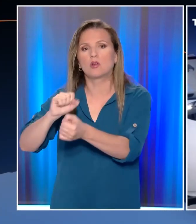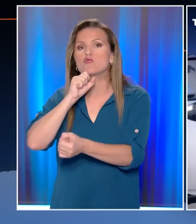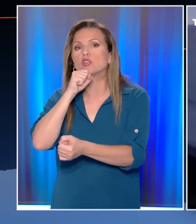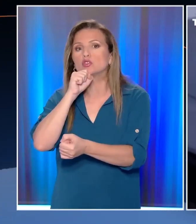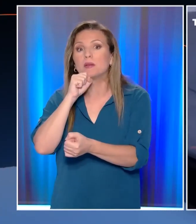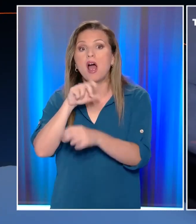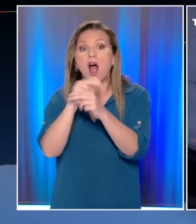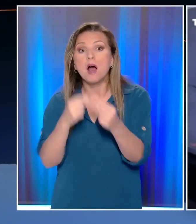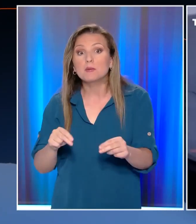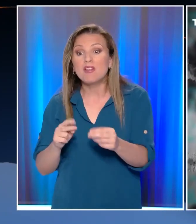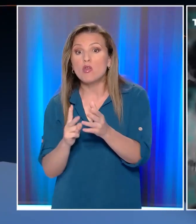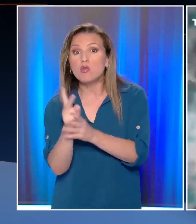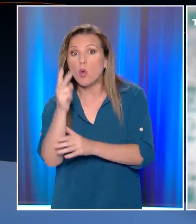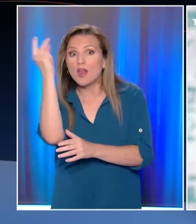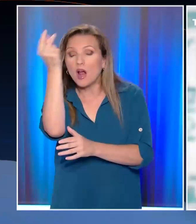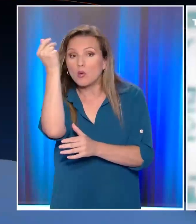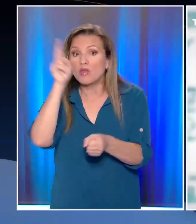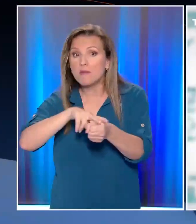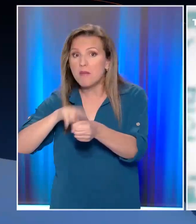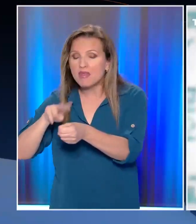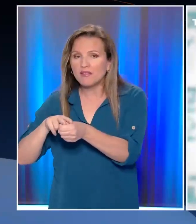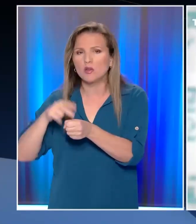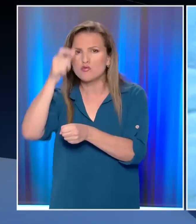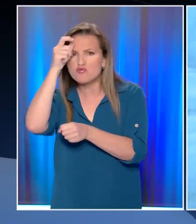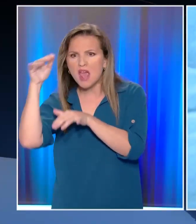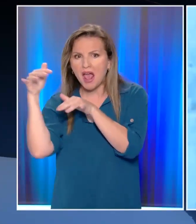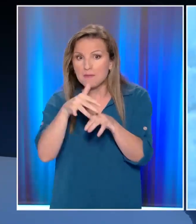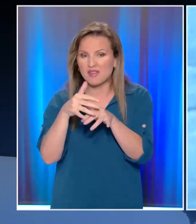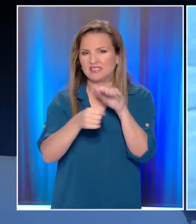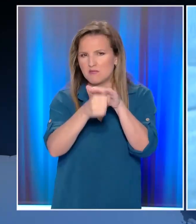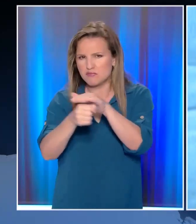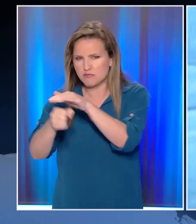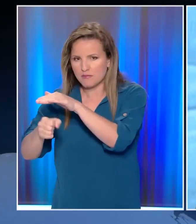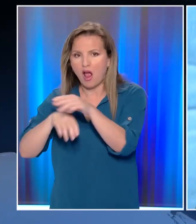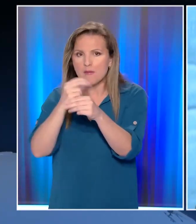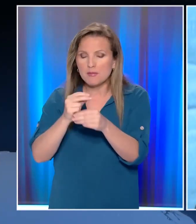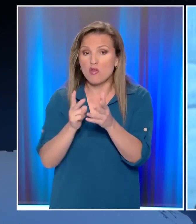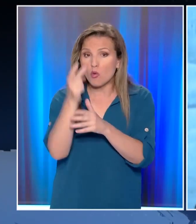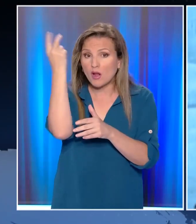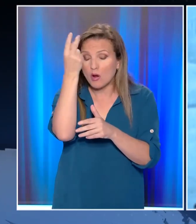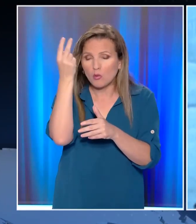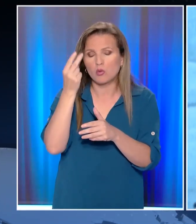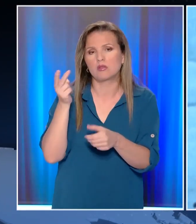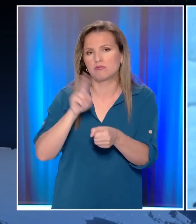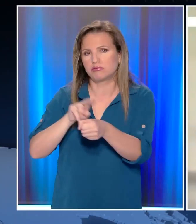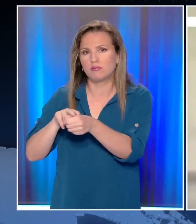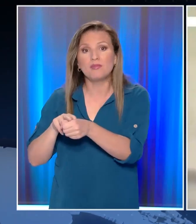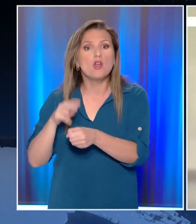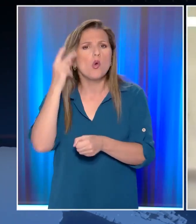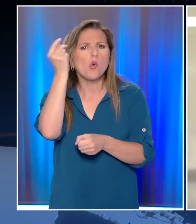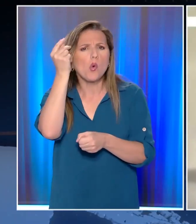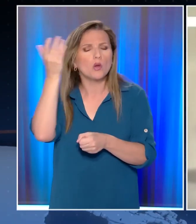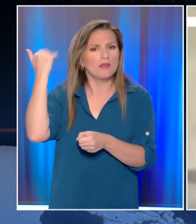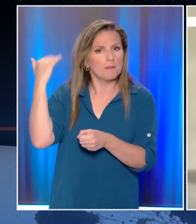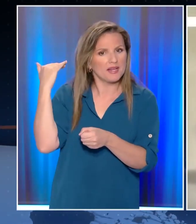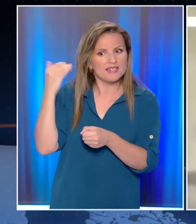Κούρδοι σκοτώθηκαν στους βομβαρδισμούς που εξαπέλυσε η Άγκυρα ως αντίπεινα για την τρομοκρατική επίθεση στην Κωνσταντινούπολη, παρά το γεγονός ότι από την